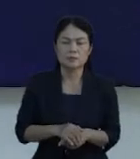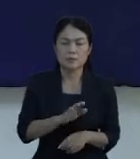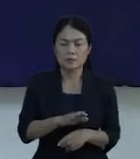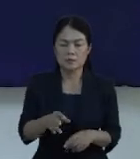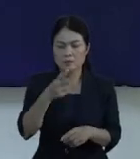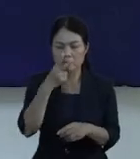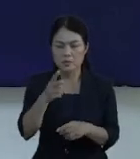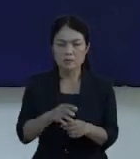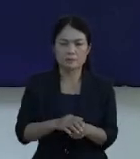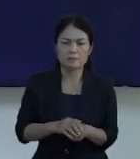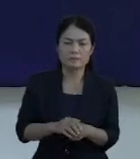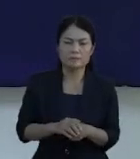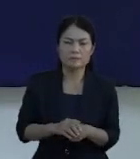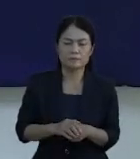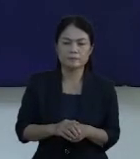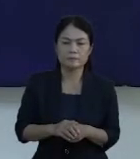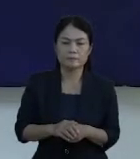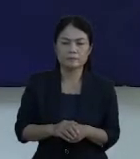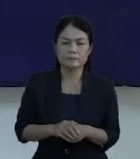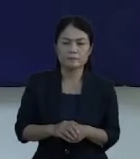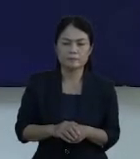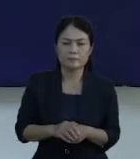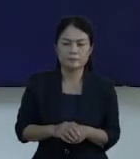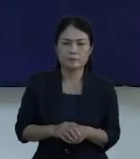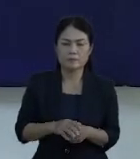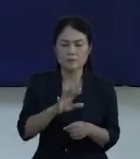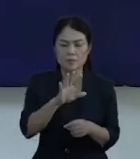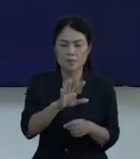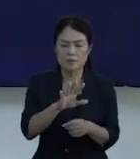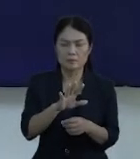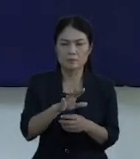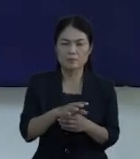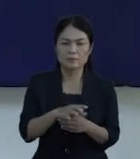mơ bà pram cốt tôi chỉ pram liền